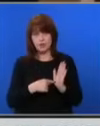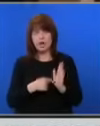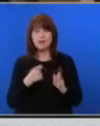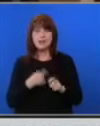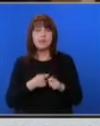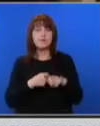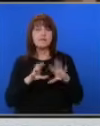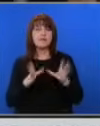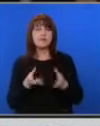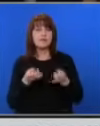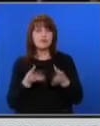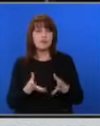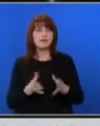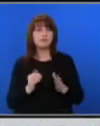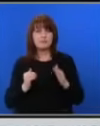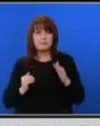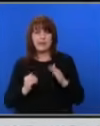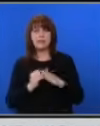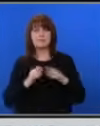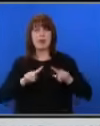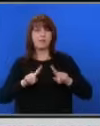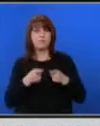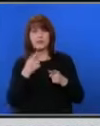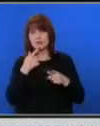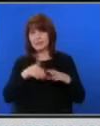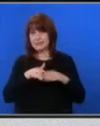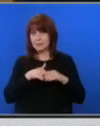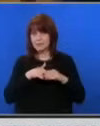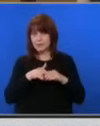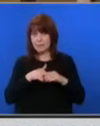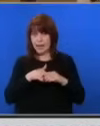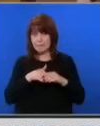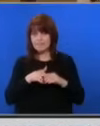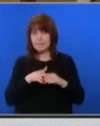възможно, максимално бързо да се запознаем в детайли и даже